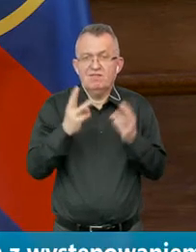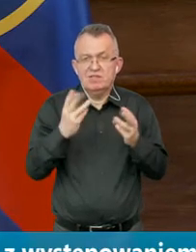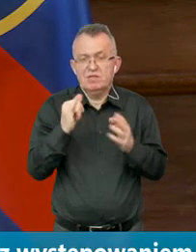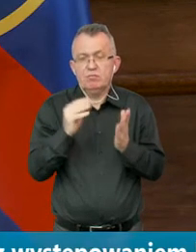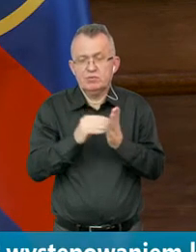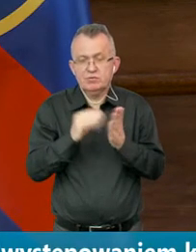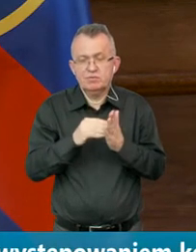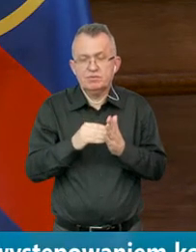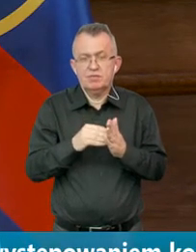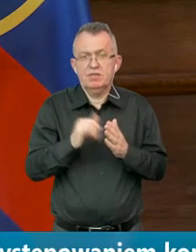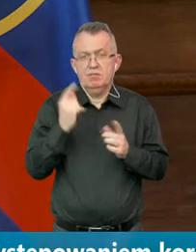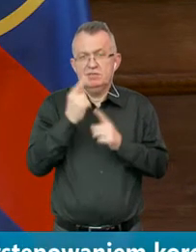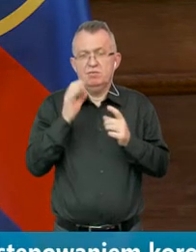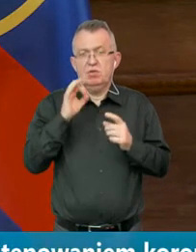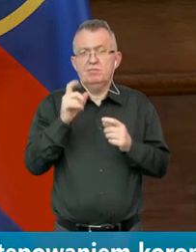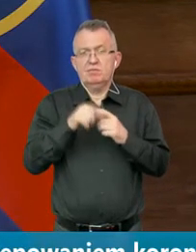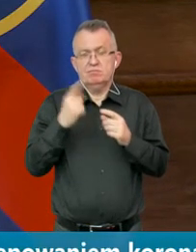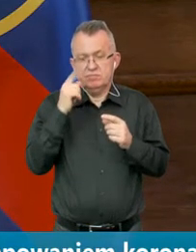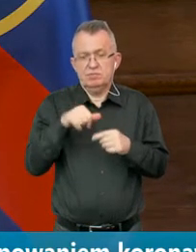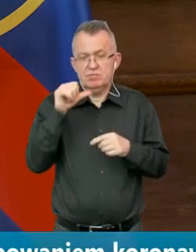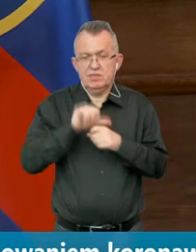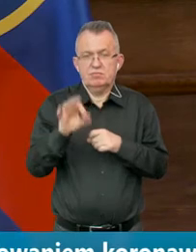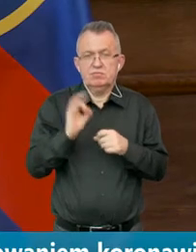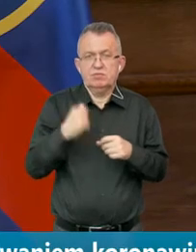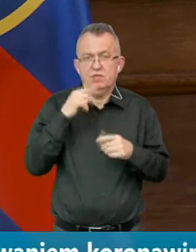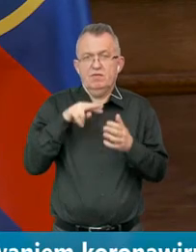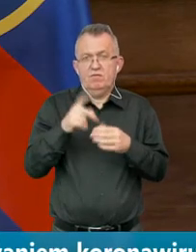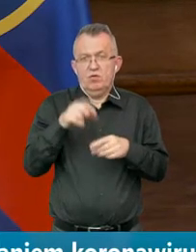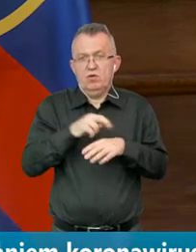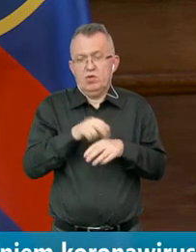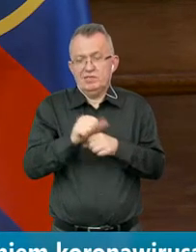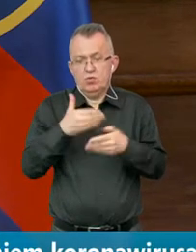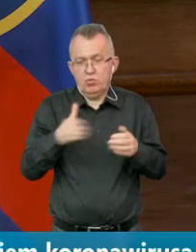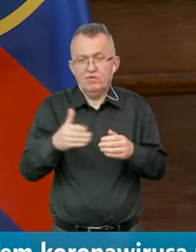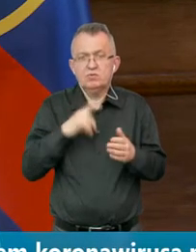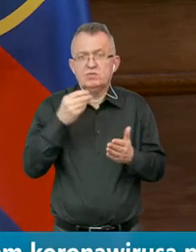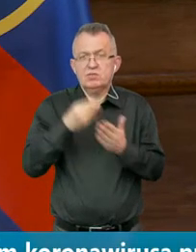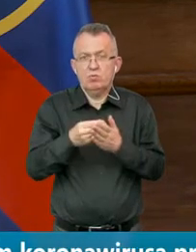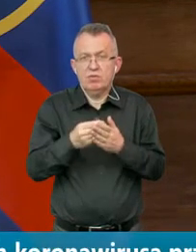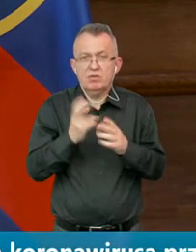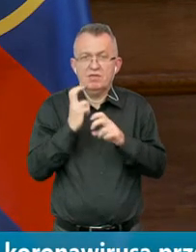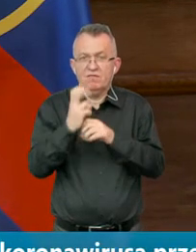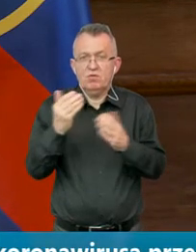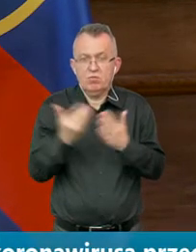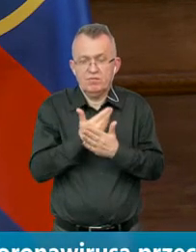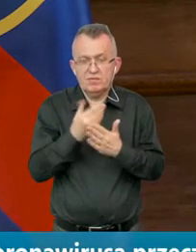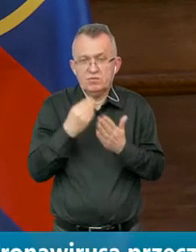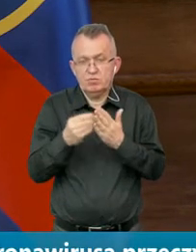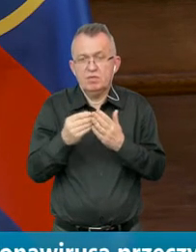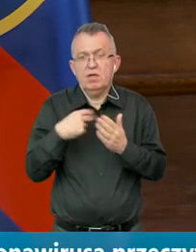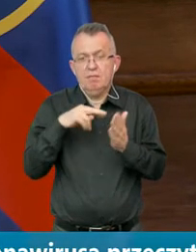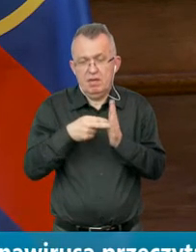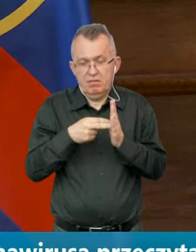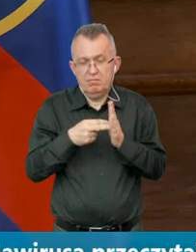potrzebne, więc myślimy o tym, jesteśmy do tego projektu gotowi. Co do zakupu taboru, to planujemy takie